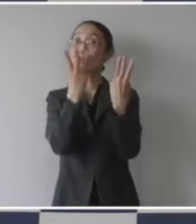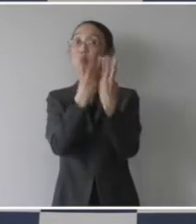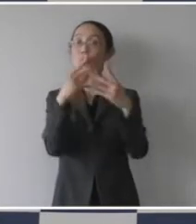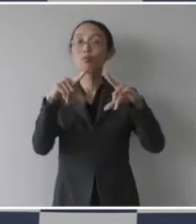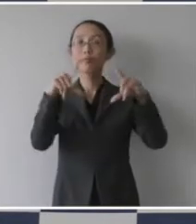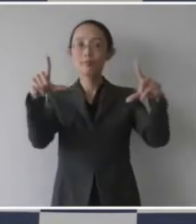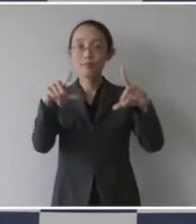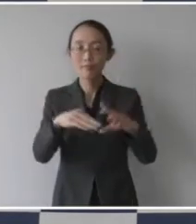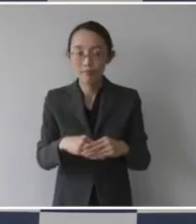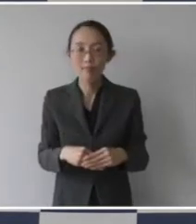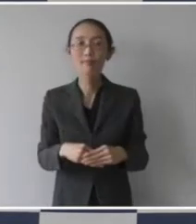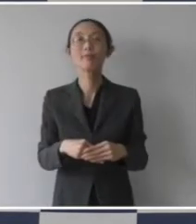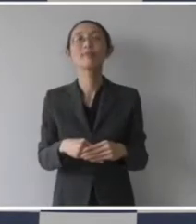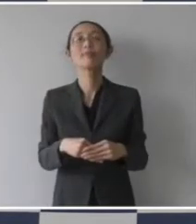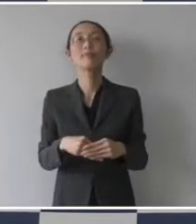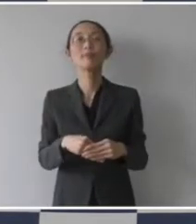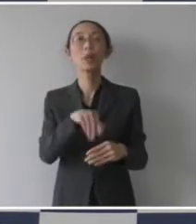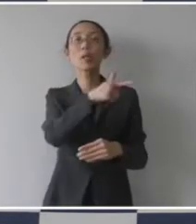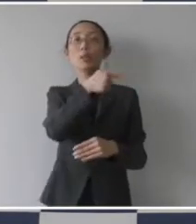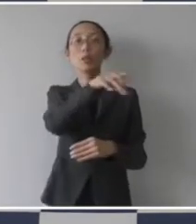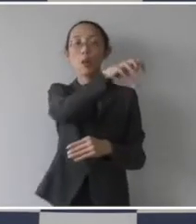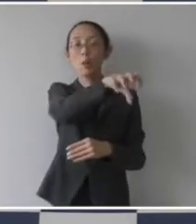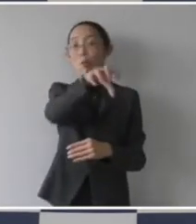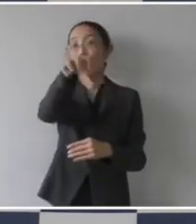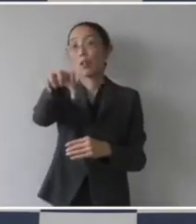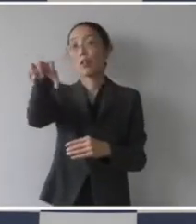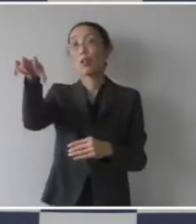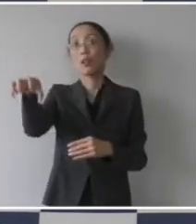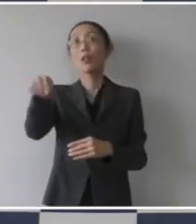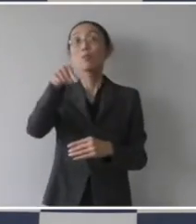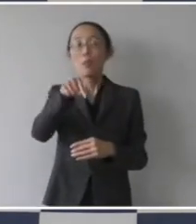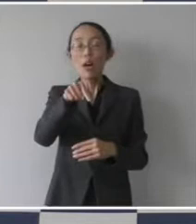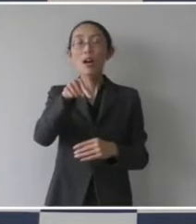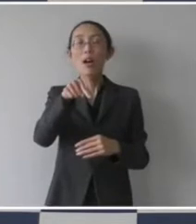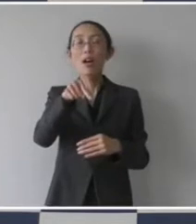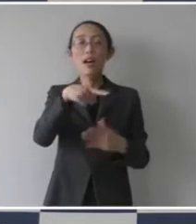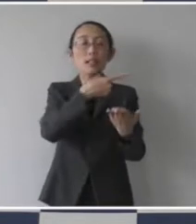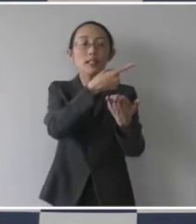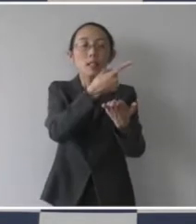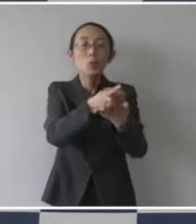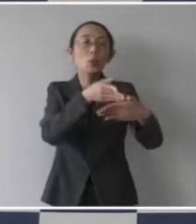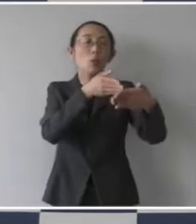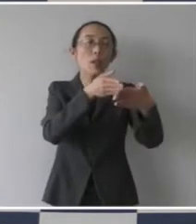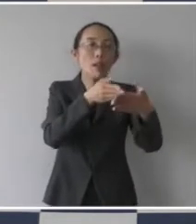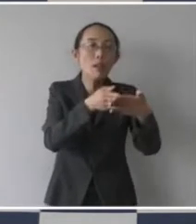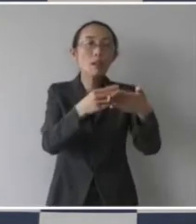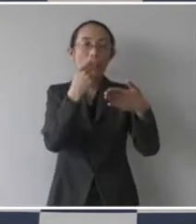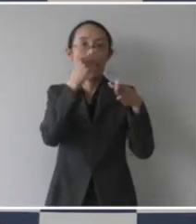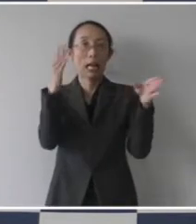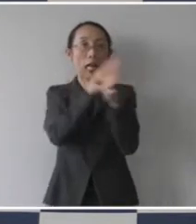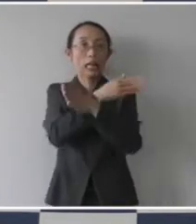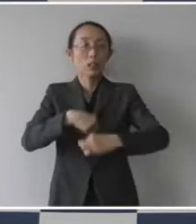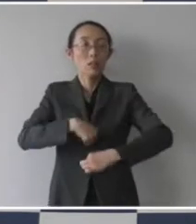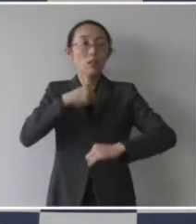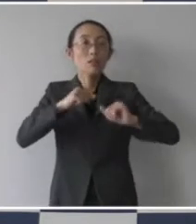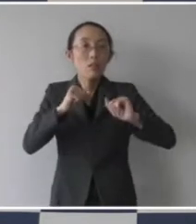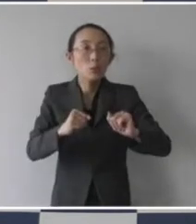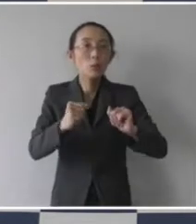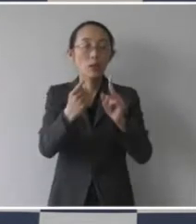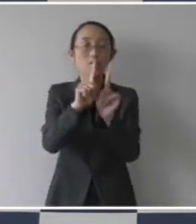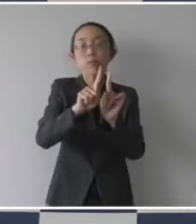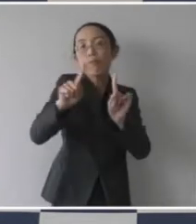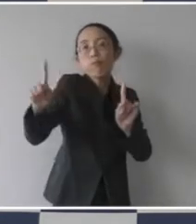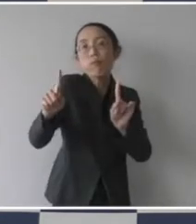思いますが、どの会場も、入場制限とか換気の徹底とかですね、ソーシャルディスタンスの確保など本